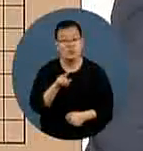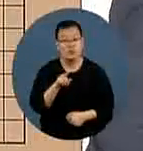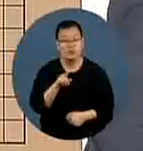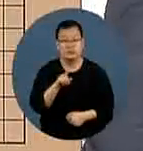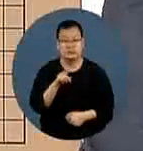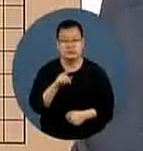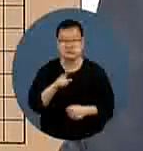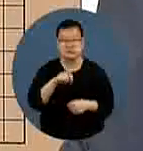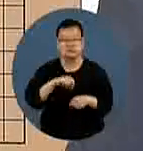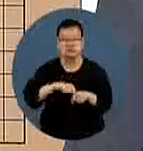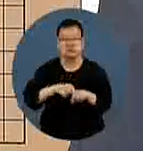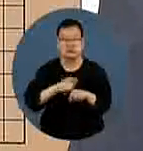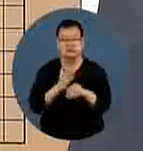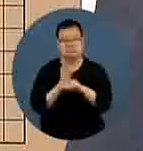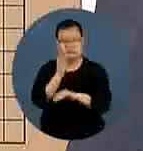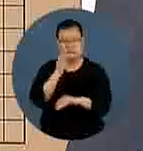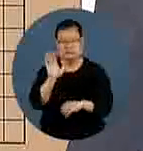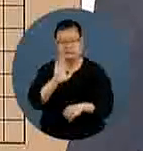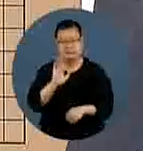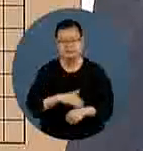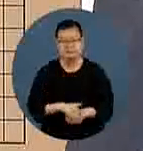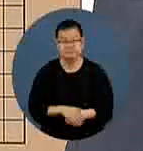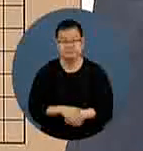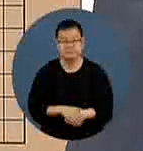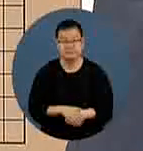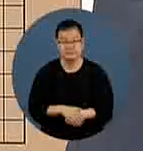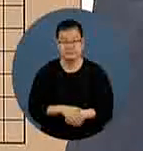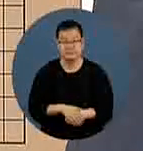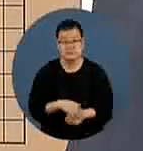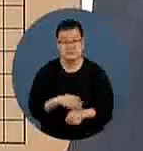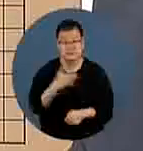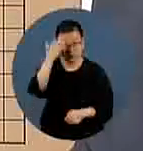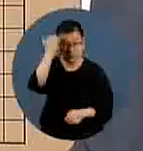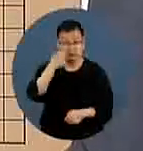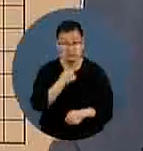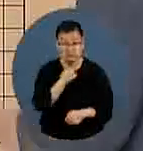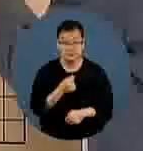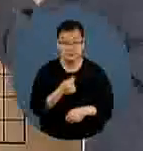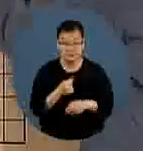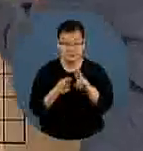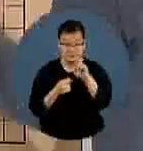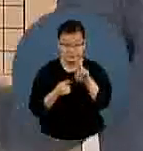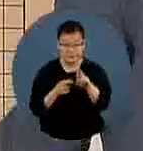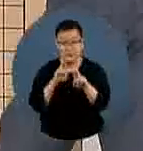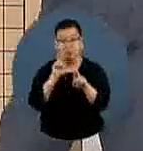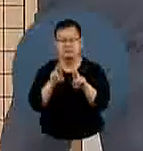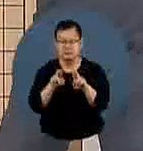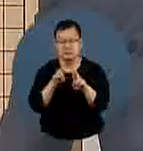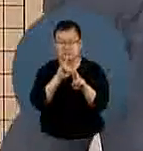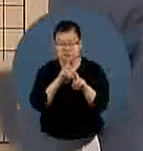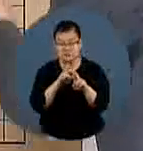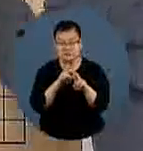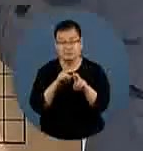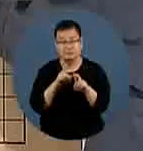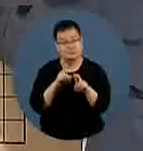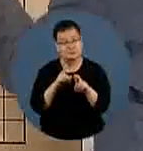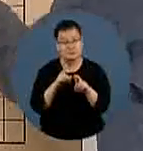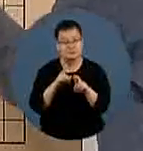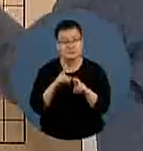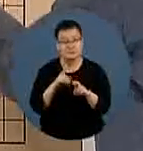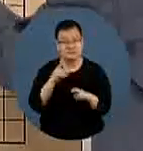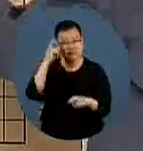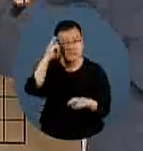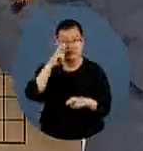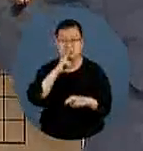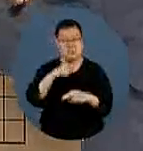무리수예요. 네. 네, 이런 건 무리입니다. 지금 흙이 바라는 수는 이렇게 해두었을 때 끊겠다. 그렇지. 뭐 이런 이거는 걸 이제 너무 단수죠. 네. 이렇게 해서 이건